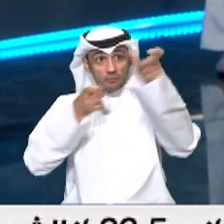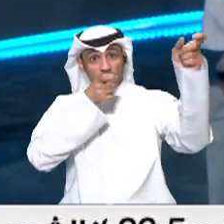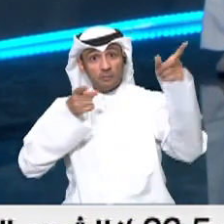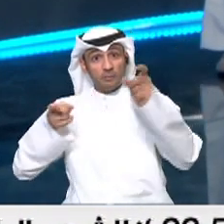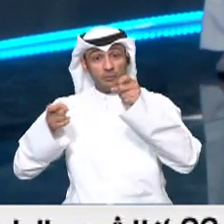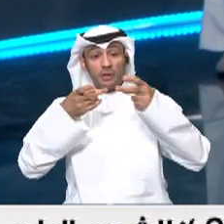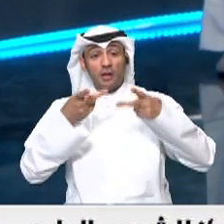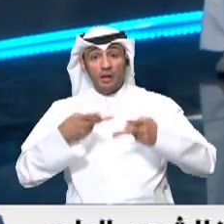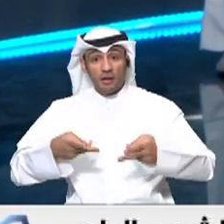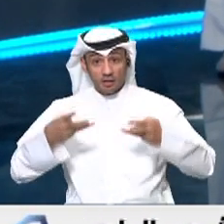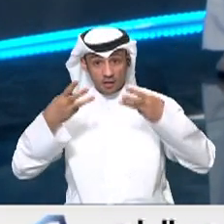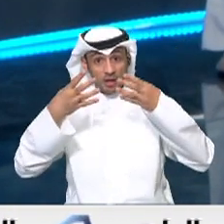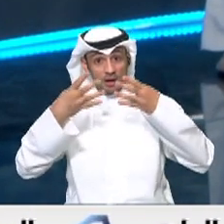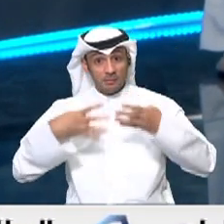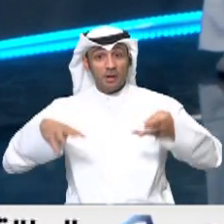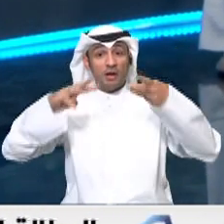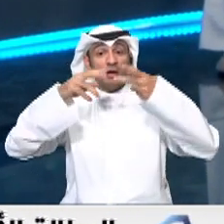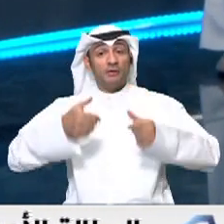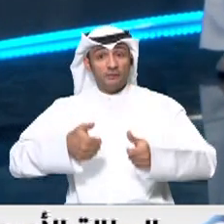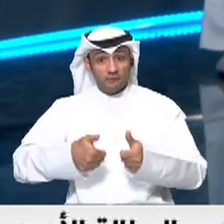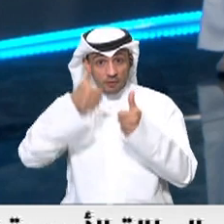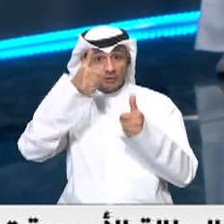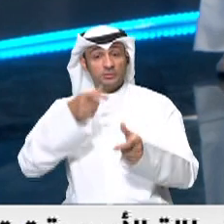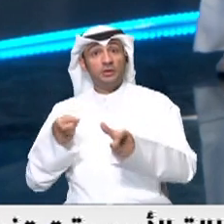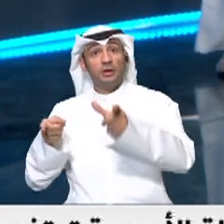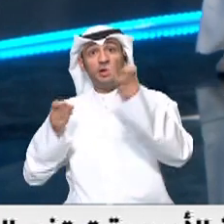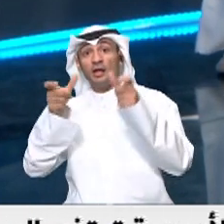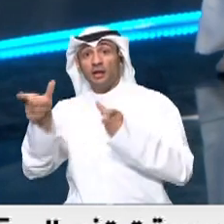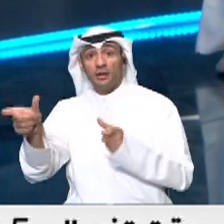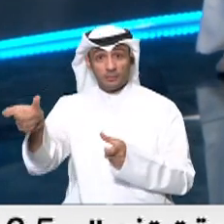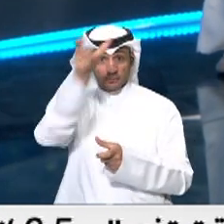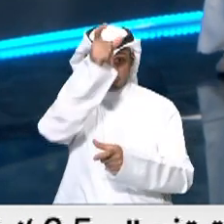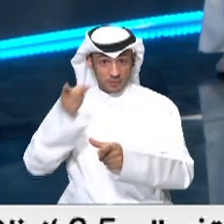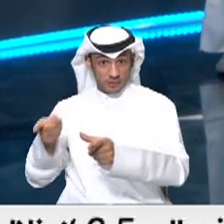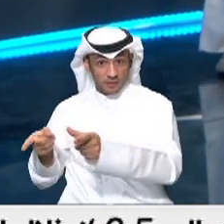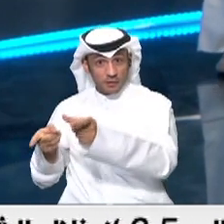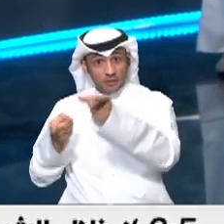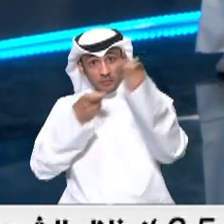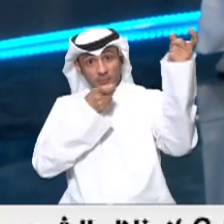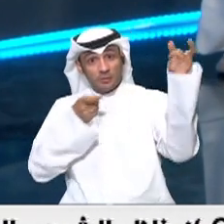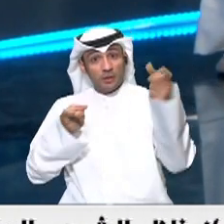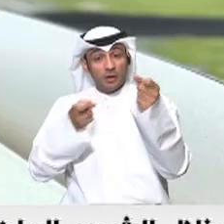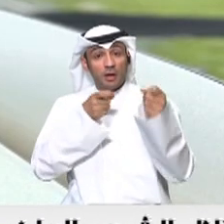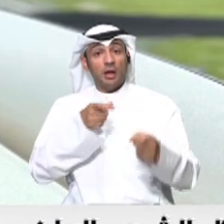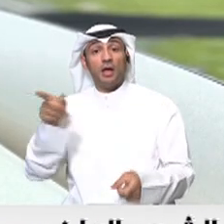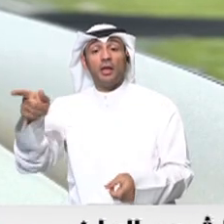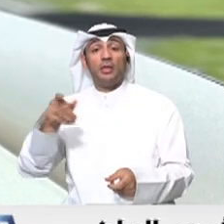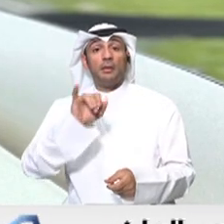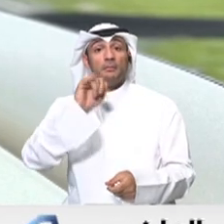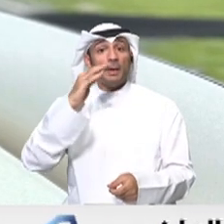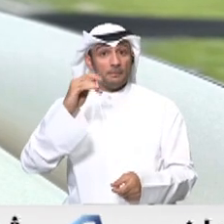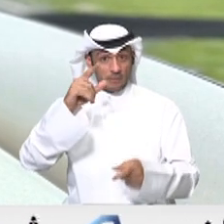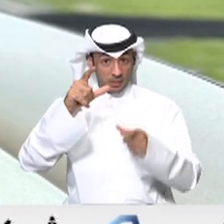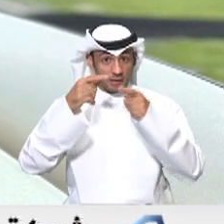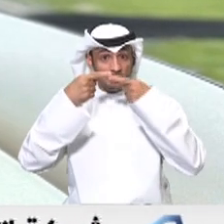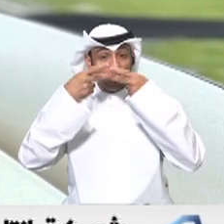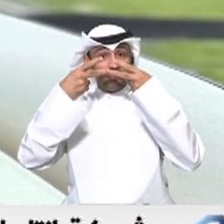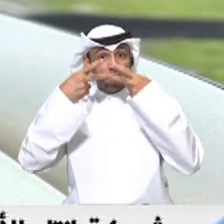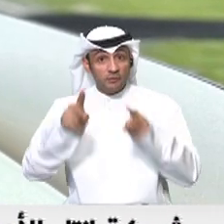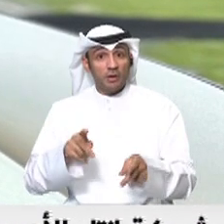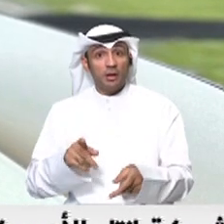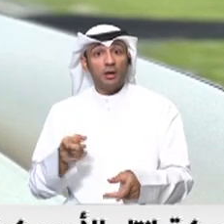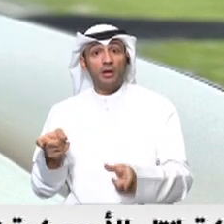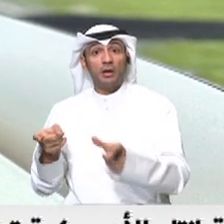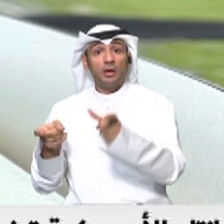سكيت ضمن دوره الالعاب الاولمبيه وجاء الديحاني الذي بدا مشواره في الدوره ضمن المنافسات التي